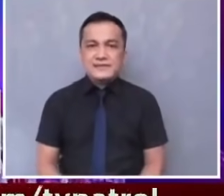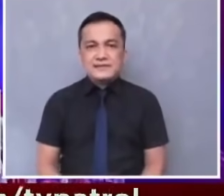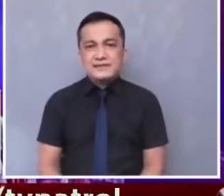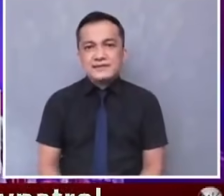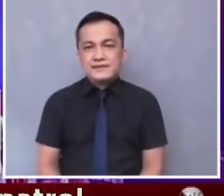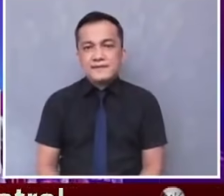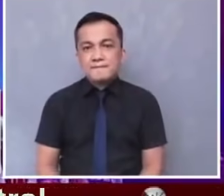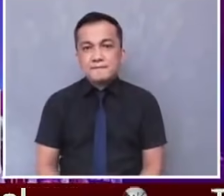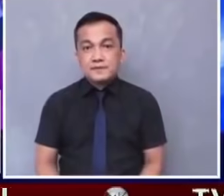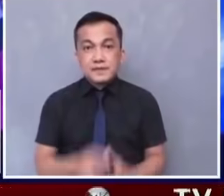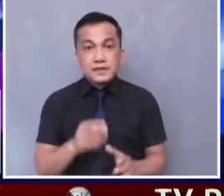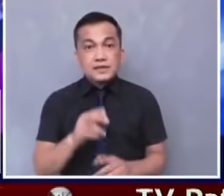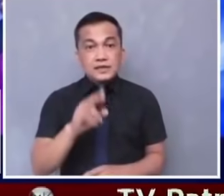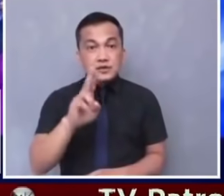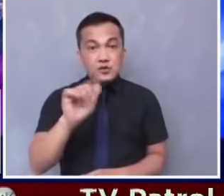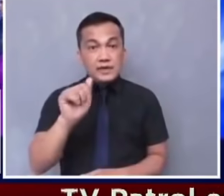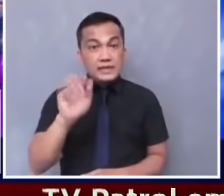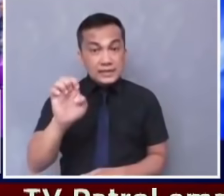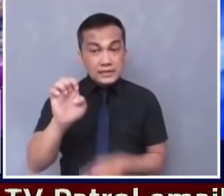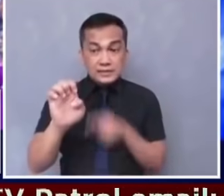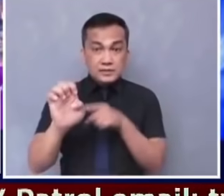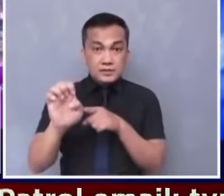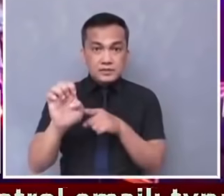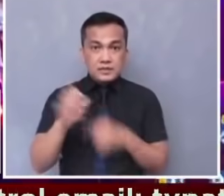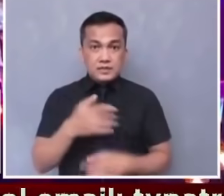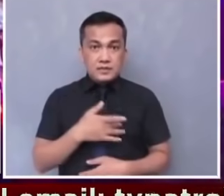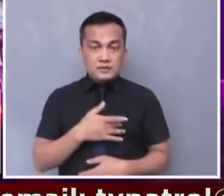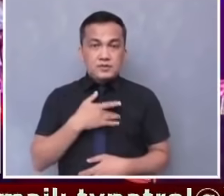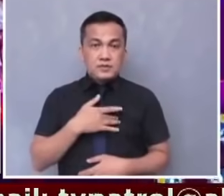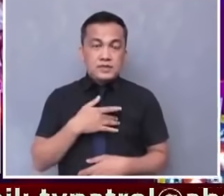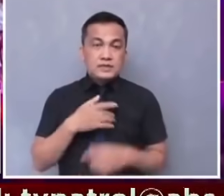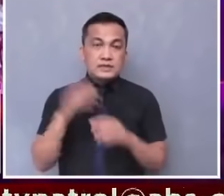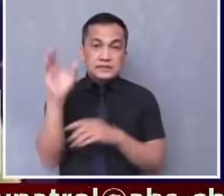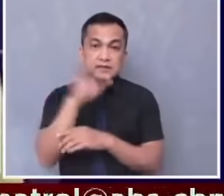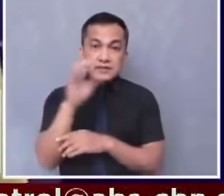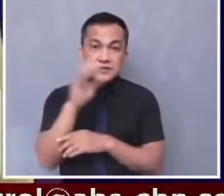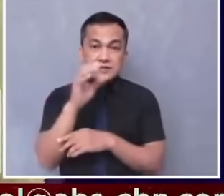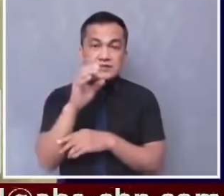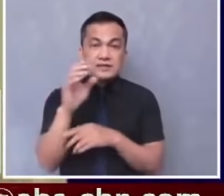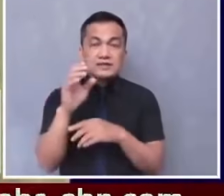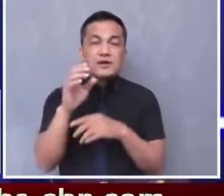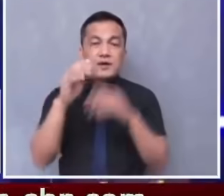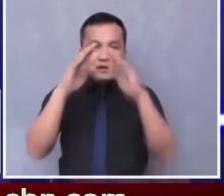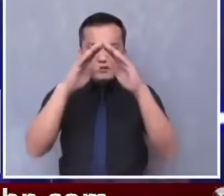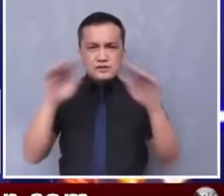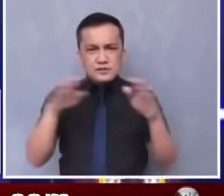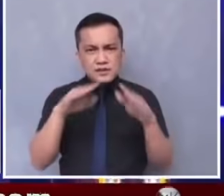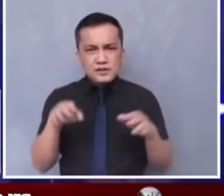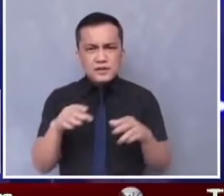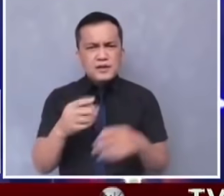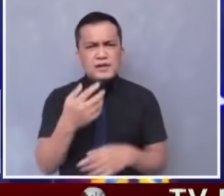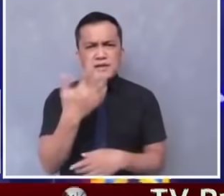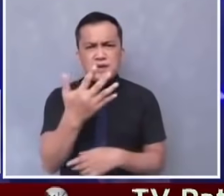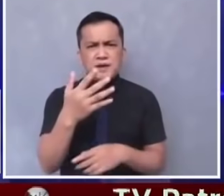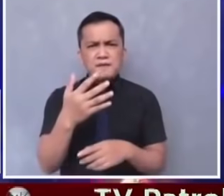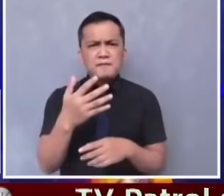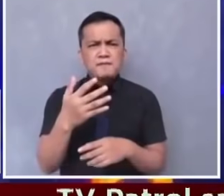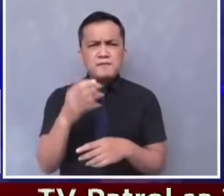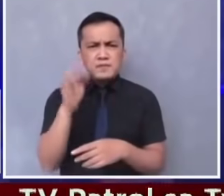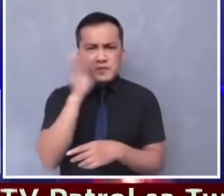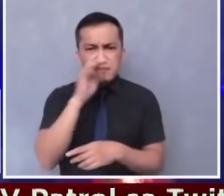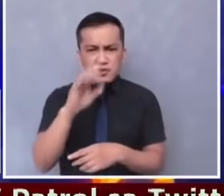Sa United Arab Emirates, ramdam na rin ang Pasko sa Christmas carols ng 5 Filipino choral sa Abu Dhabi sa World